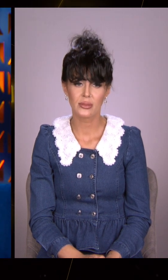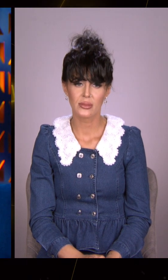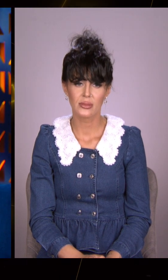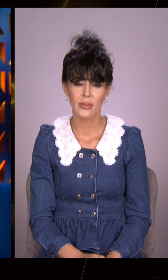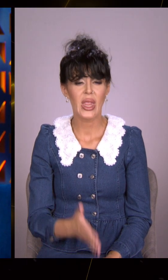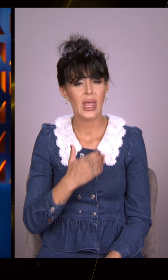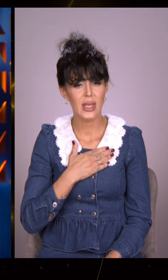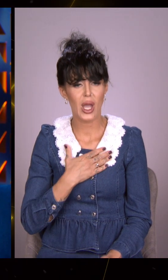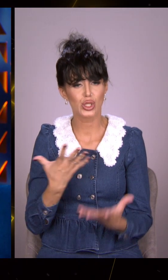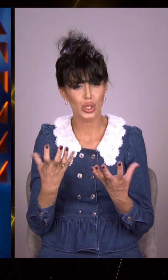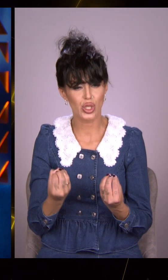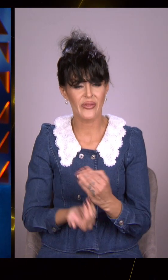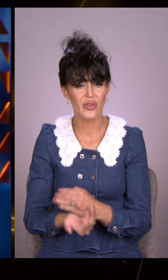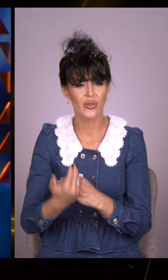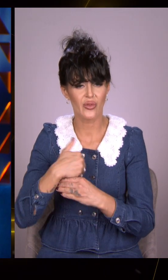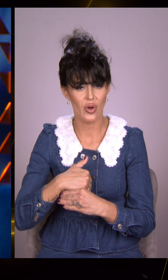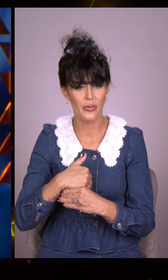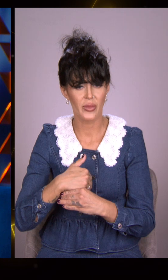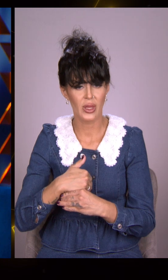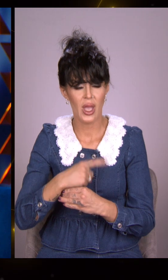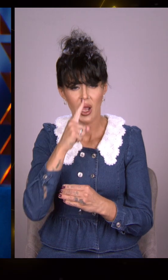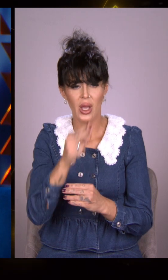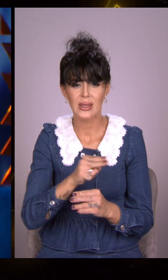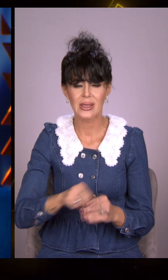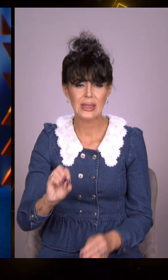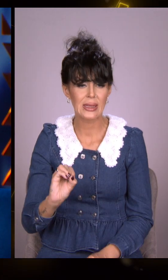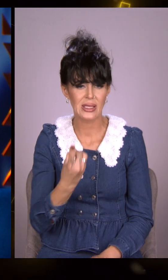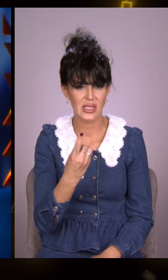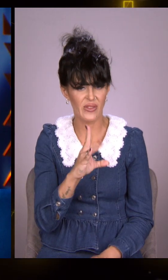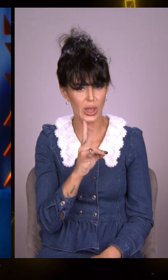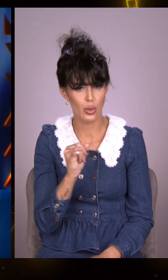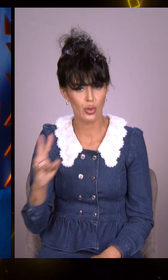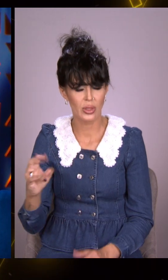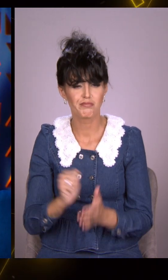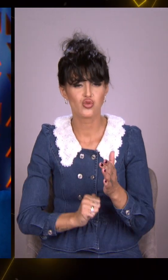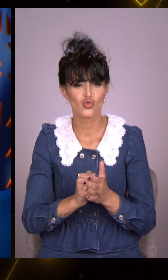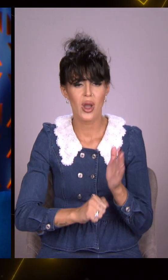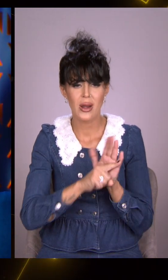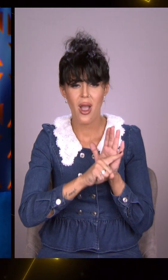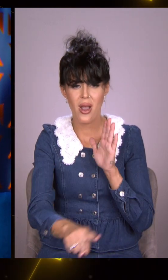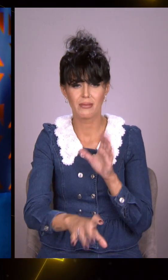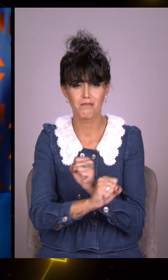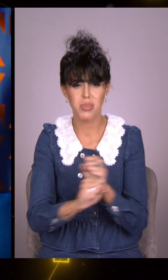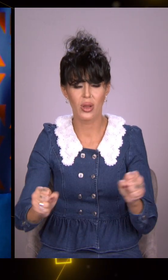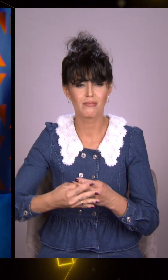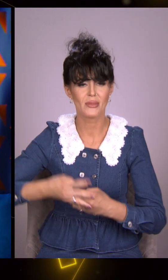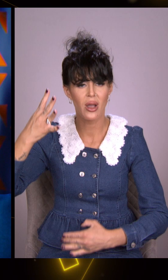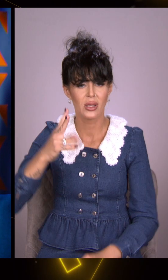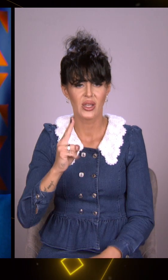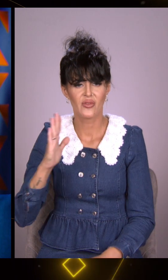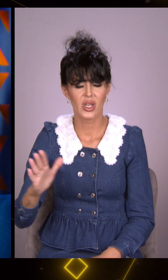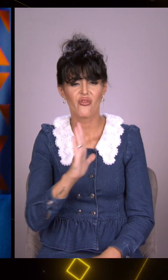Наш наступний гість втратив єдиного онука внаслідок ракетного удару по багатоквартирному будинку в